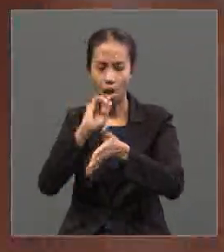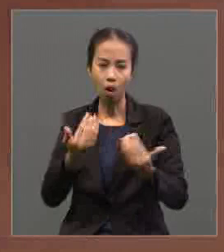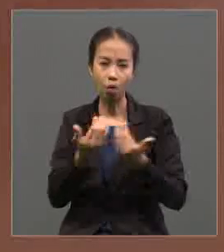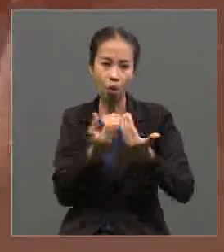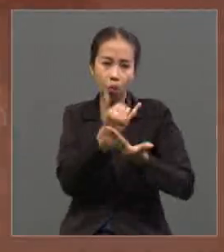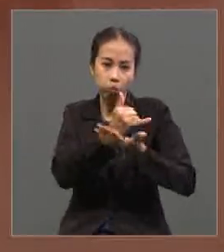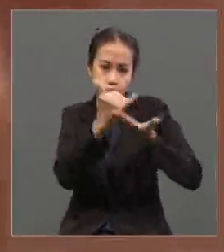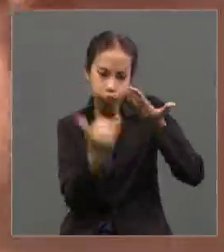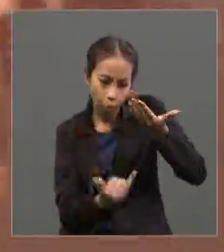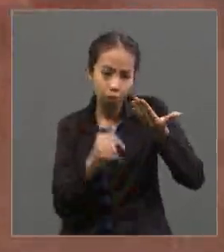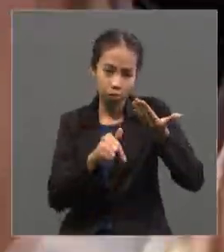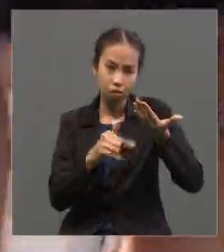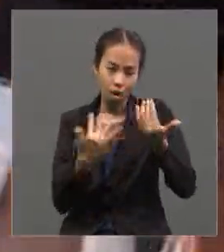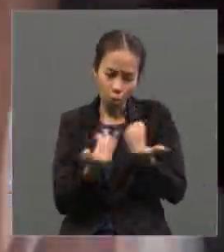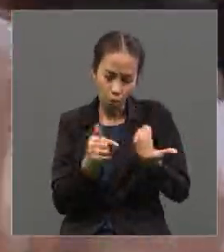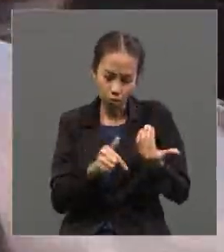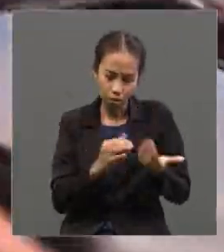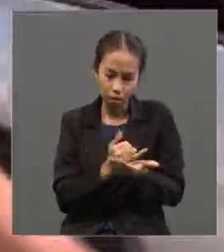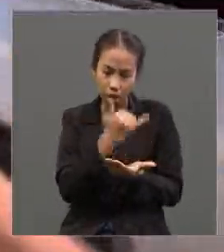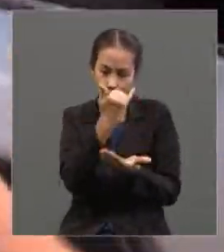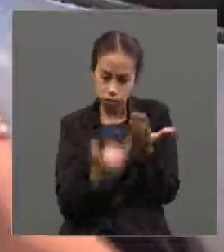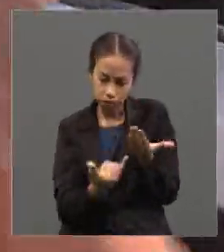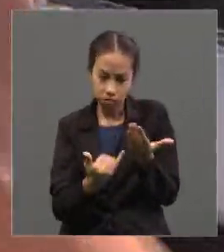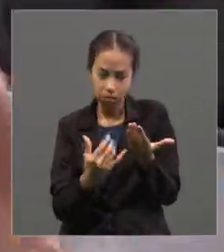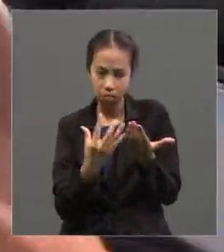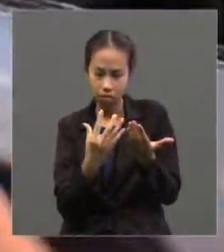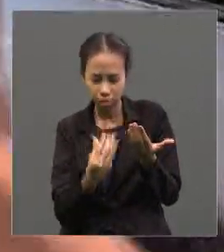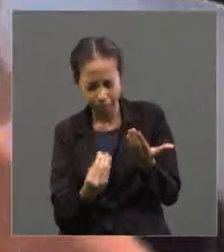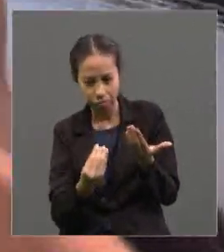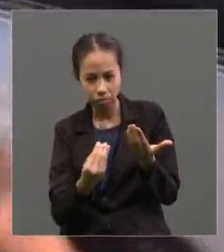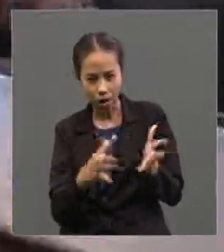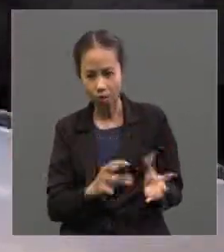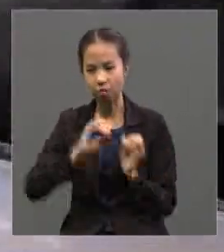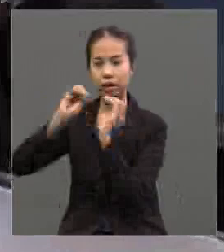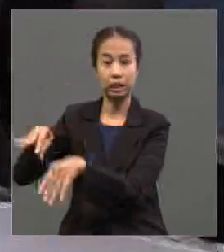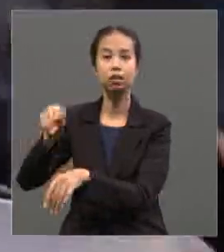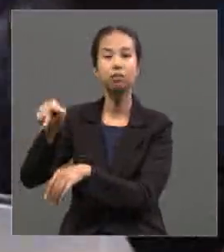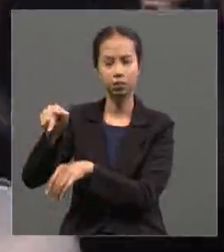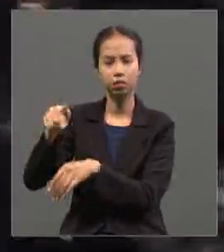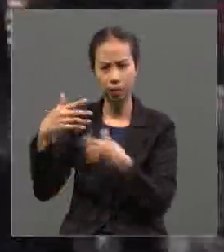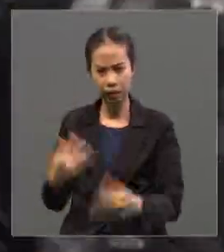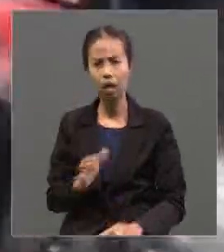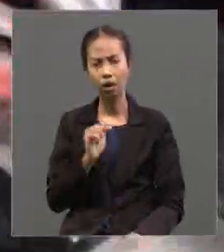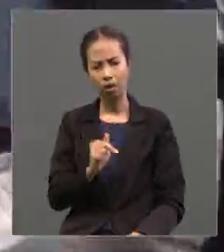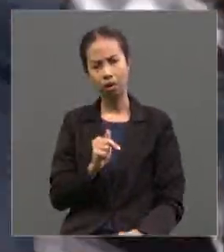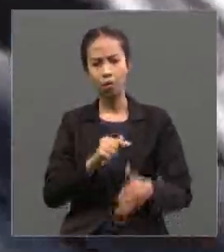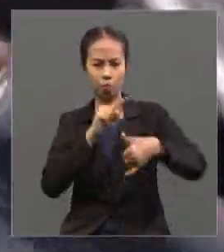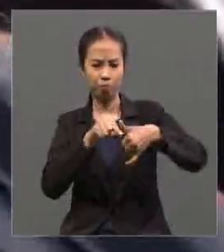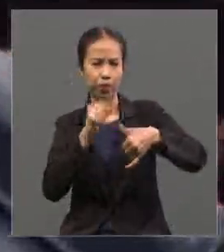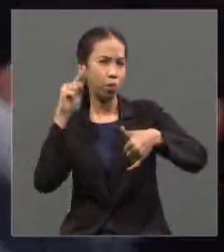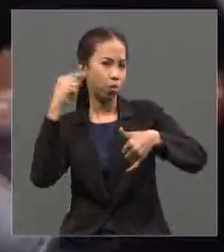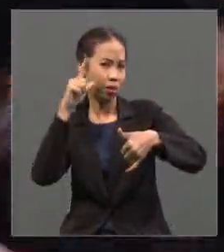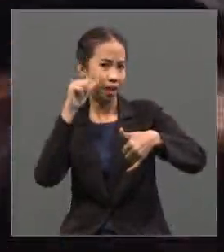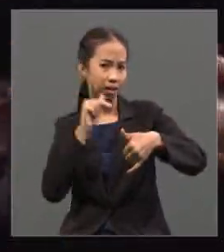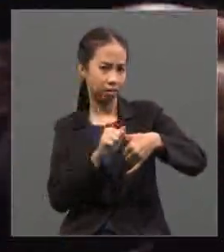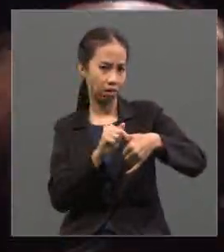มือแล้วจนลูกเนี่ยนิ่งไปและเป็นเวลาเดียวกับที่มีหลักฐานว่าต ัวแม่ของเด็กเนี่ยนะครับได้หาย